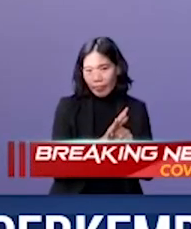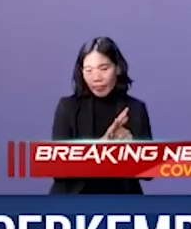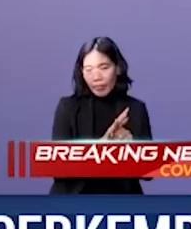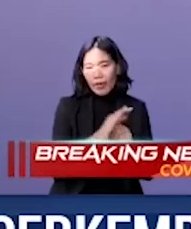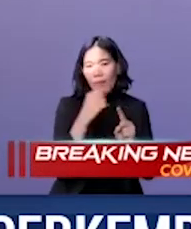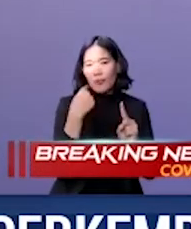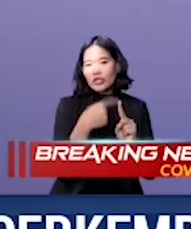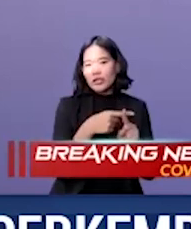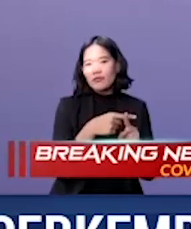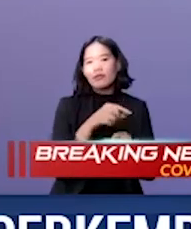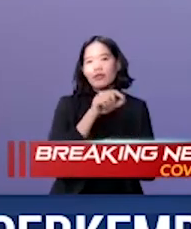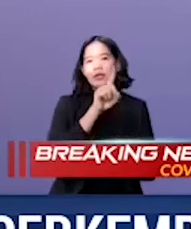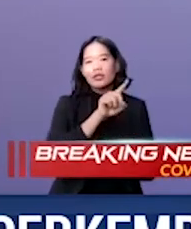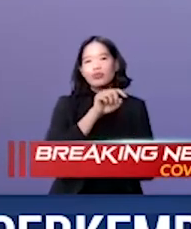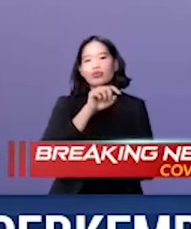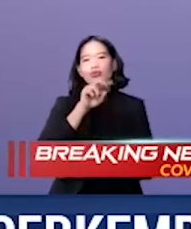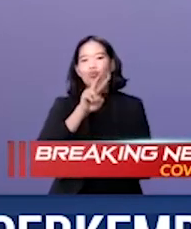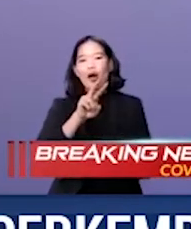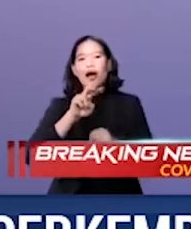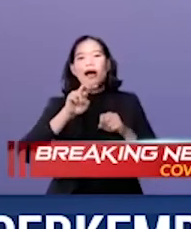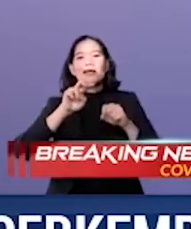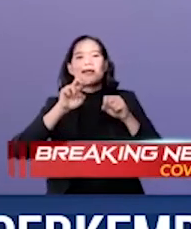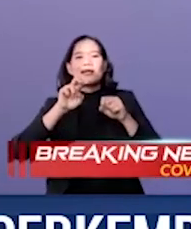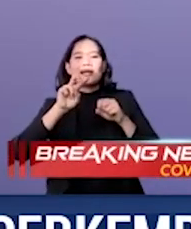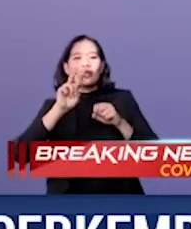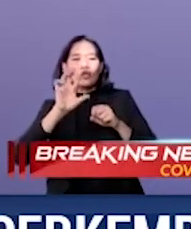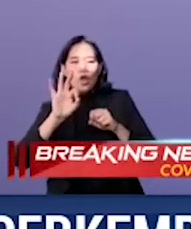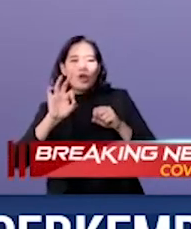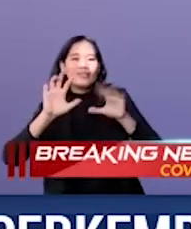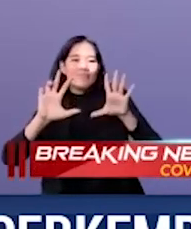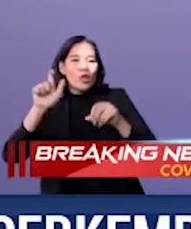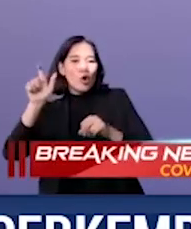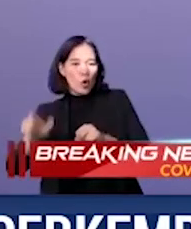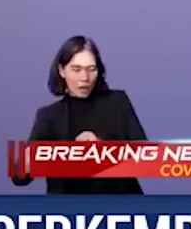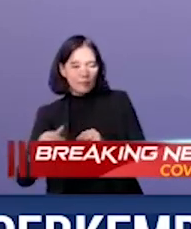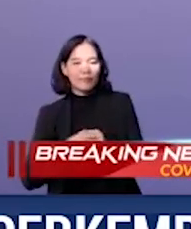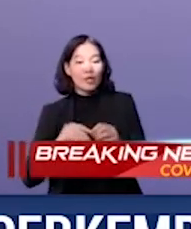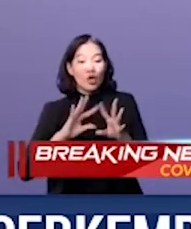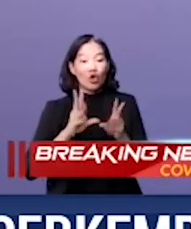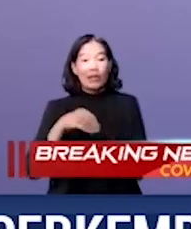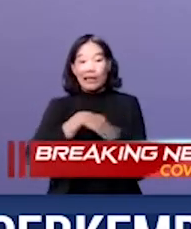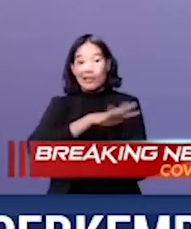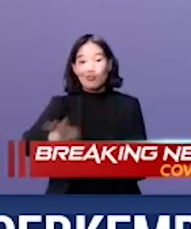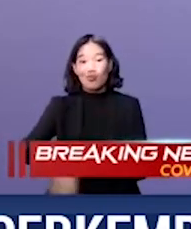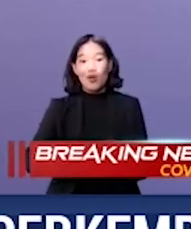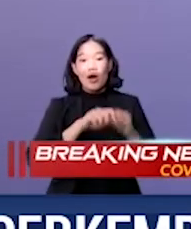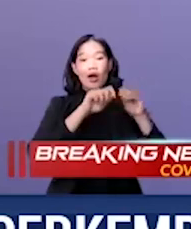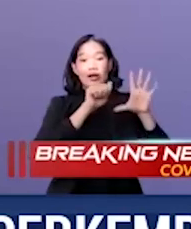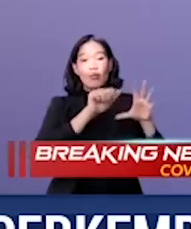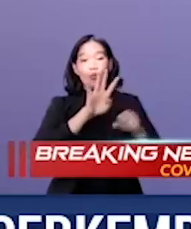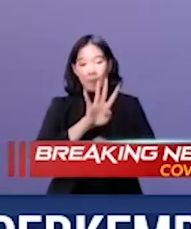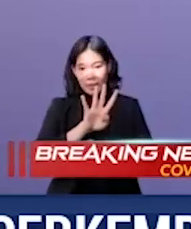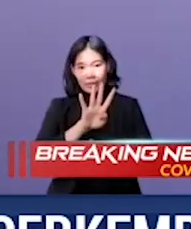positif sebanyak 1209 orang sehingga sekarang akumulasinya menjadi